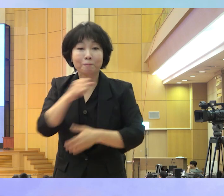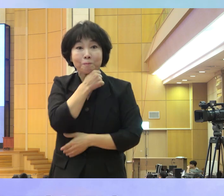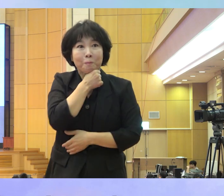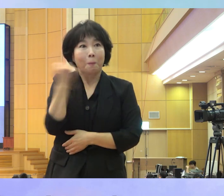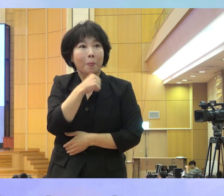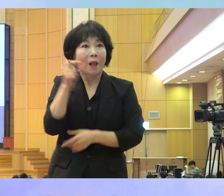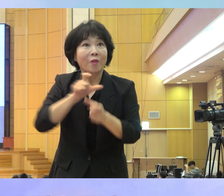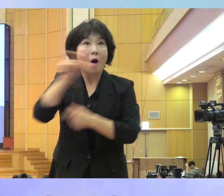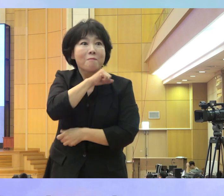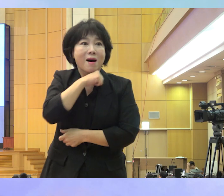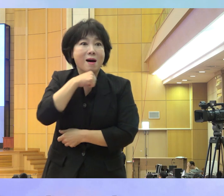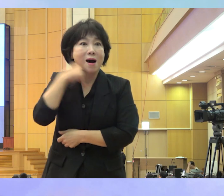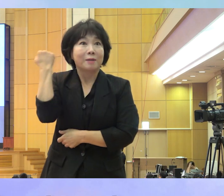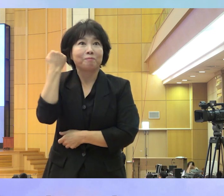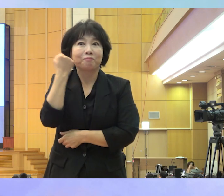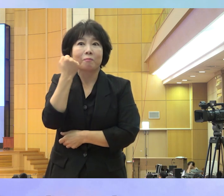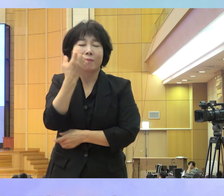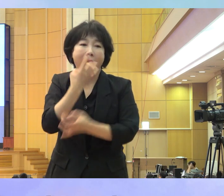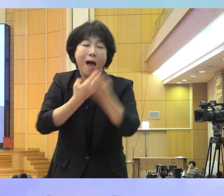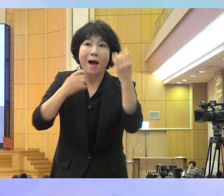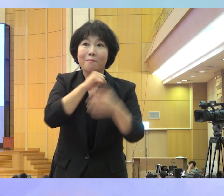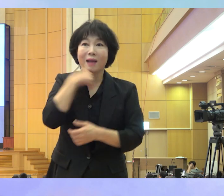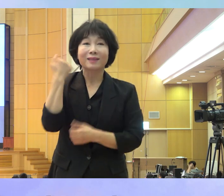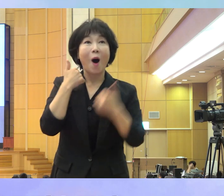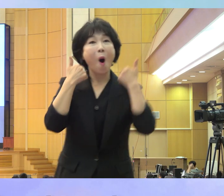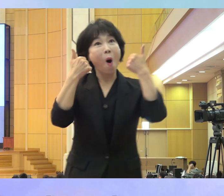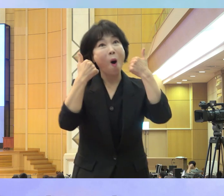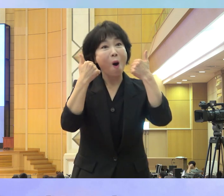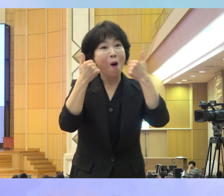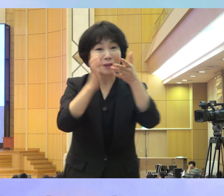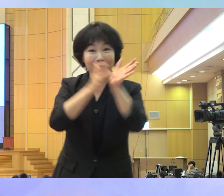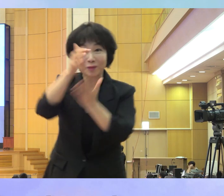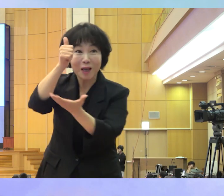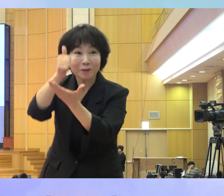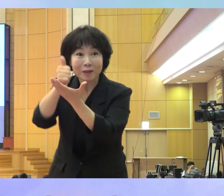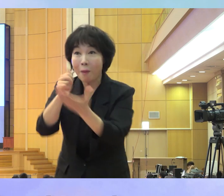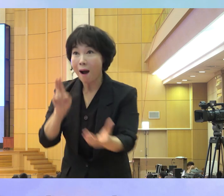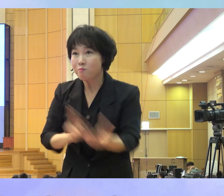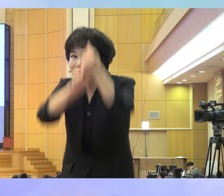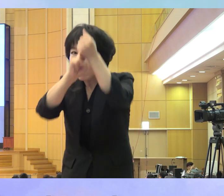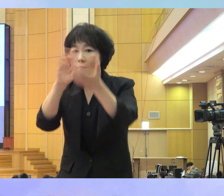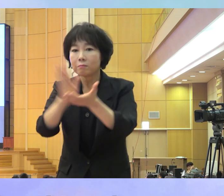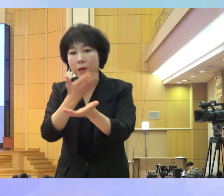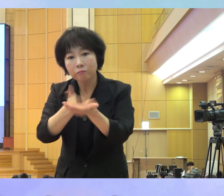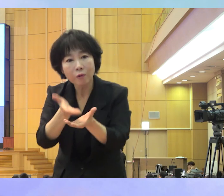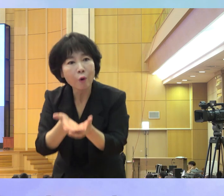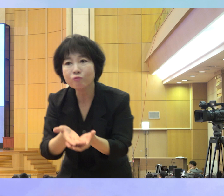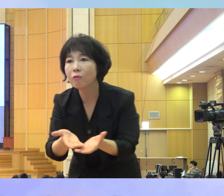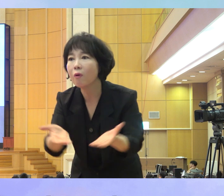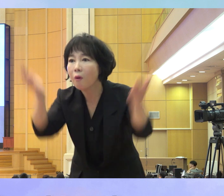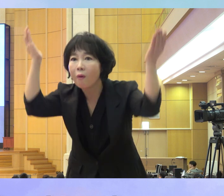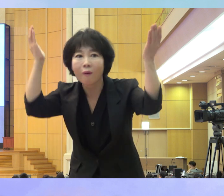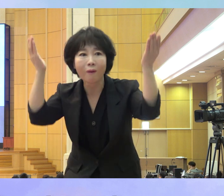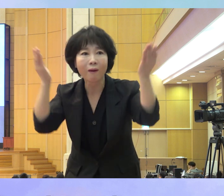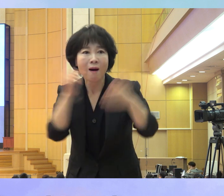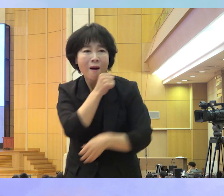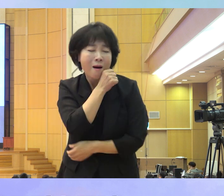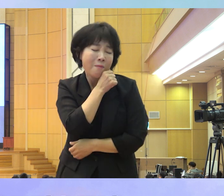너무 좋은 포도주가 나왔다는 거예요. 예수님이 기적을 베푸는 그 포도주의